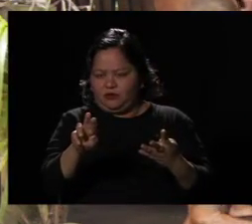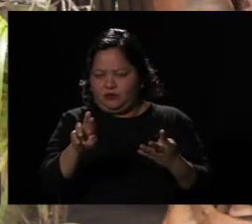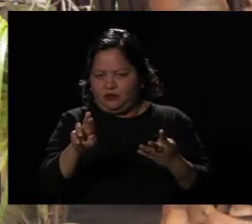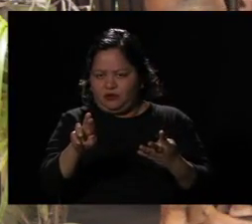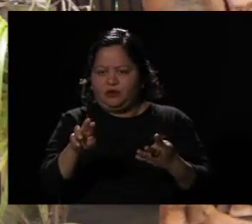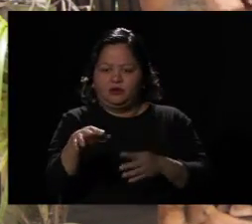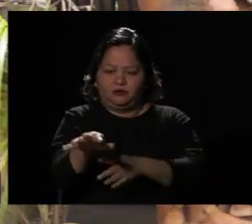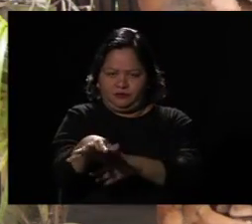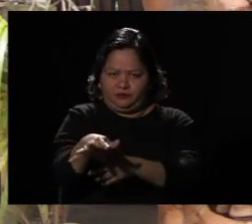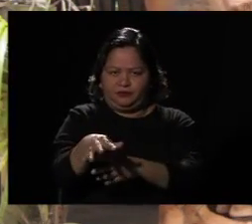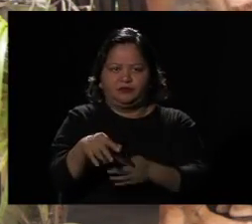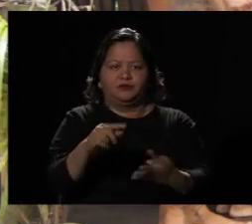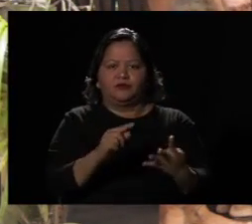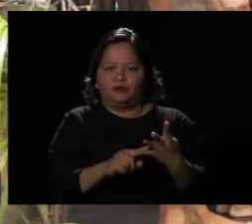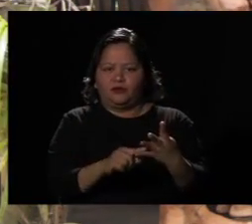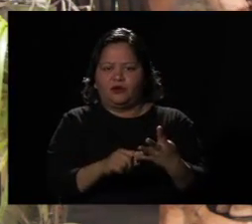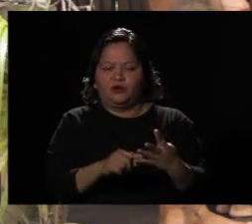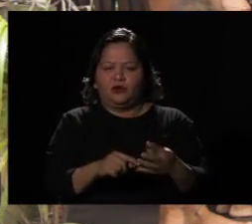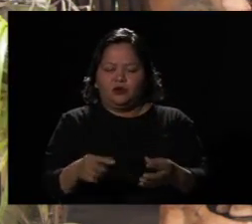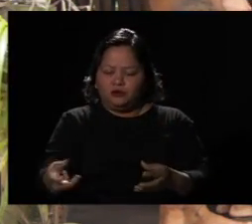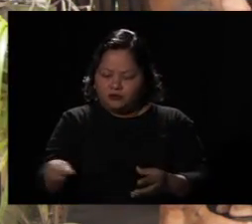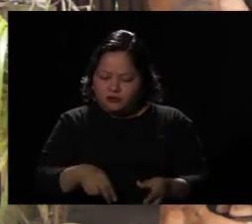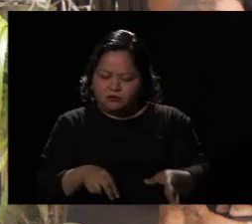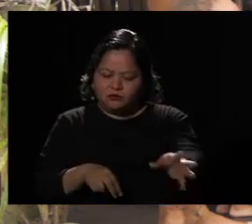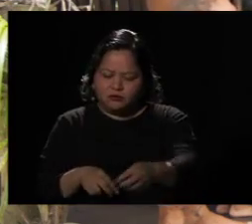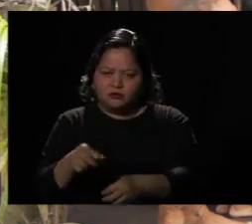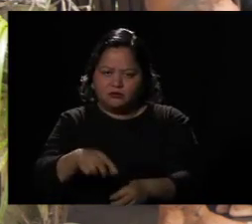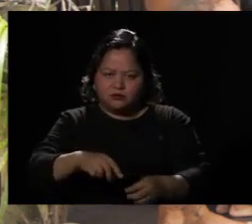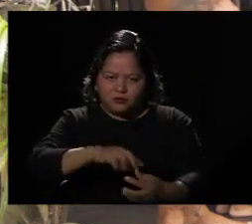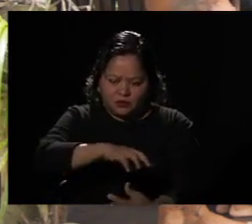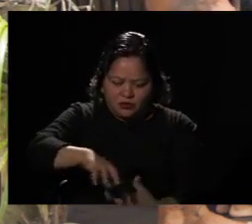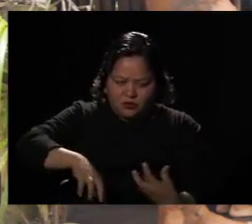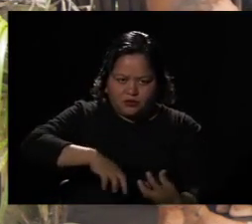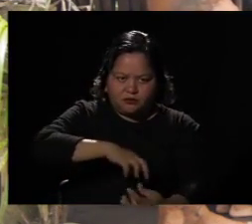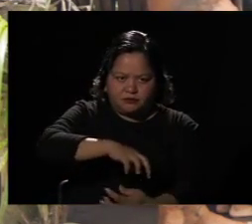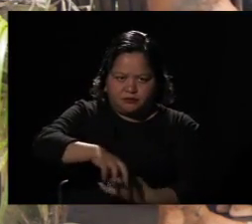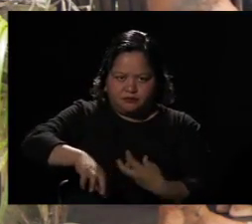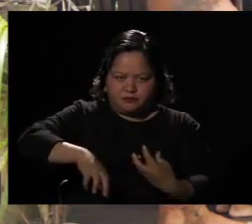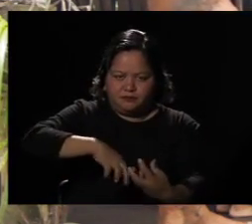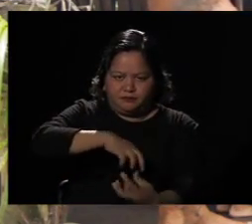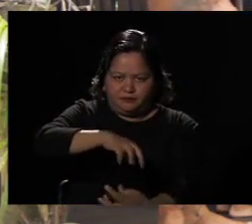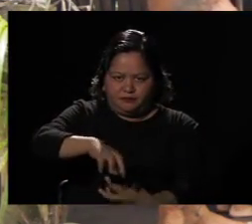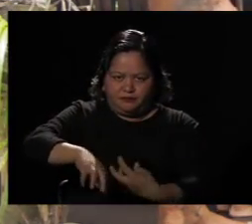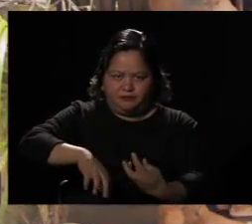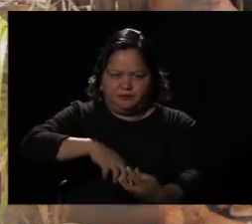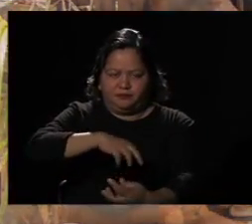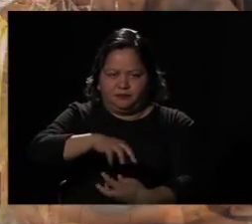Manafandanya I hagon siha za malomok giilisong pat putut.